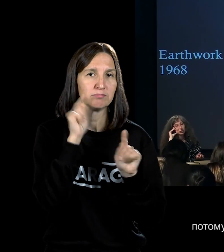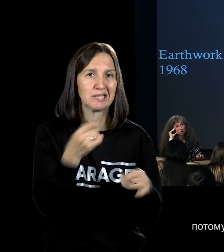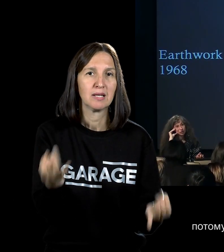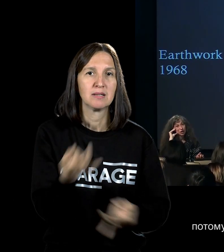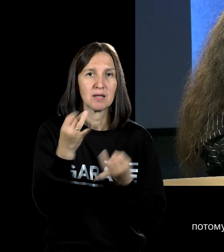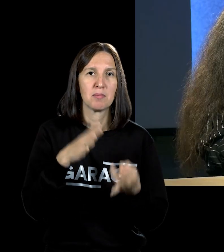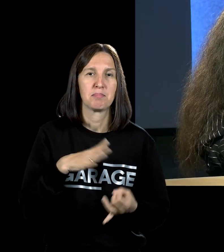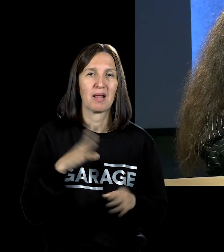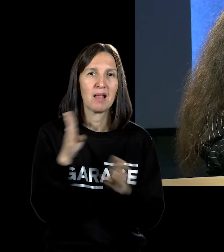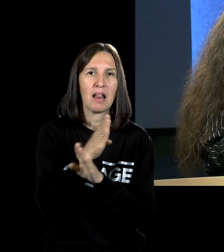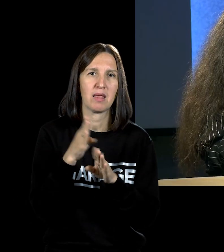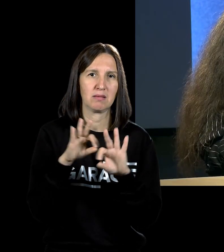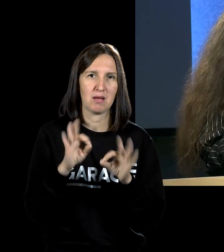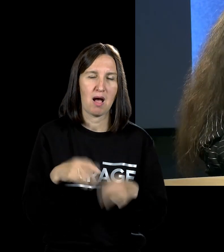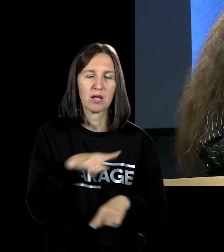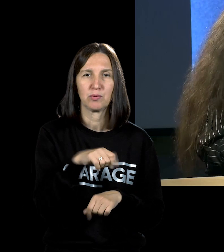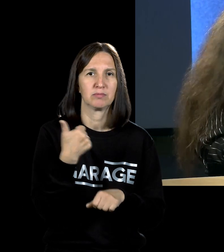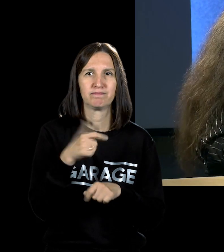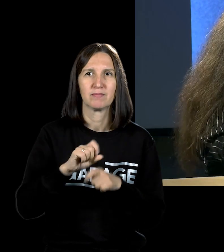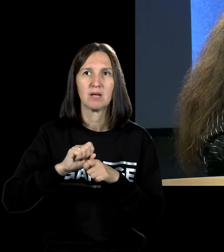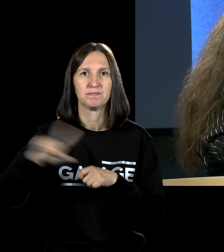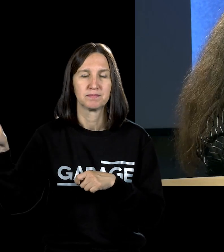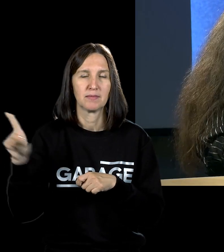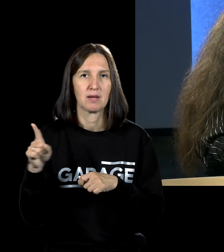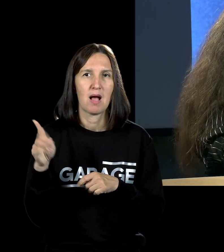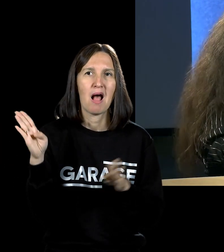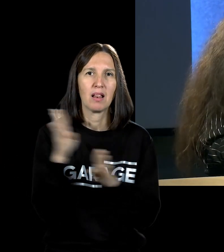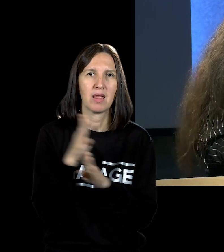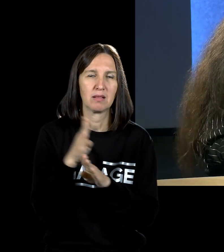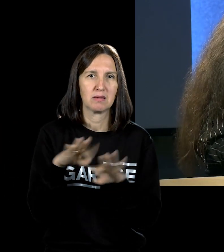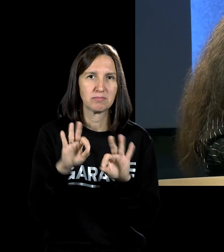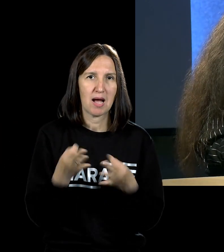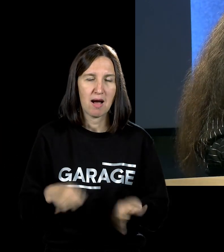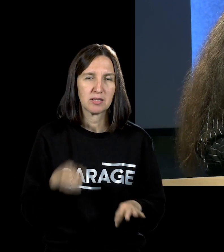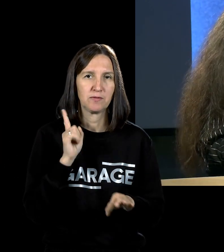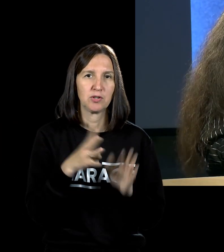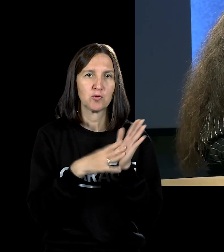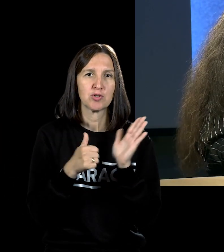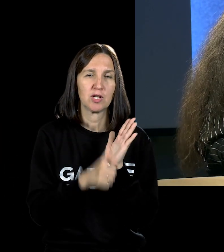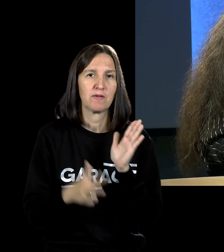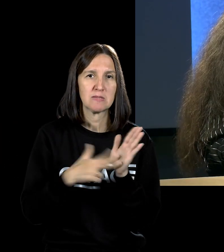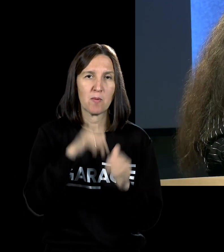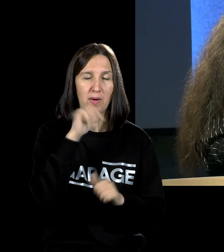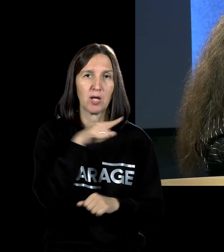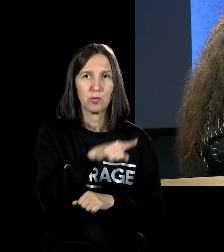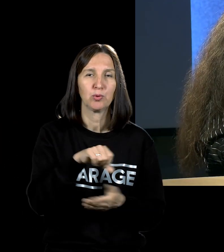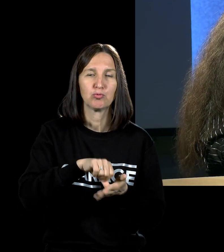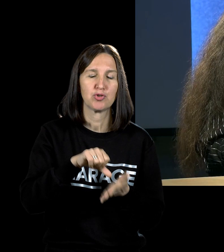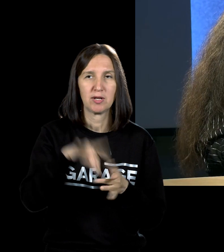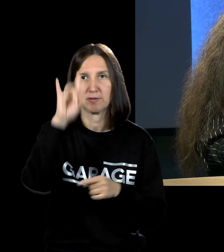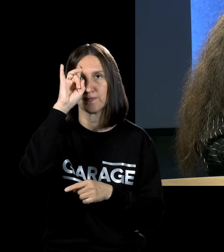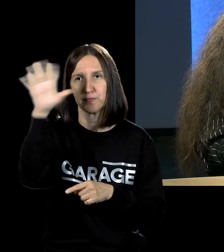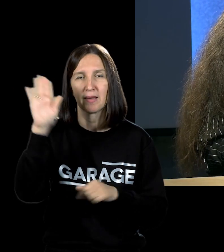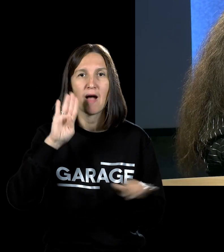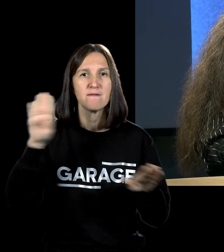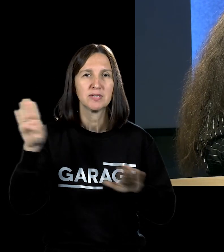оказывается ландарт. Он один из основоположников ландарта. В 1968 году он участвует в знаменитой выставке